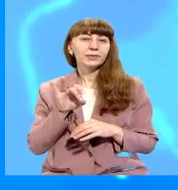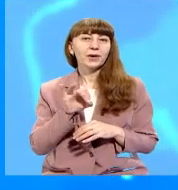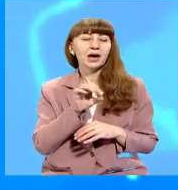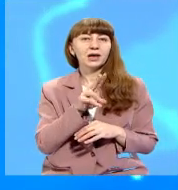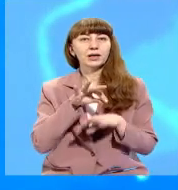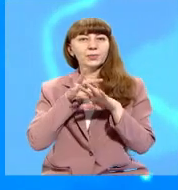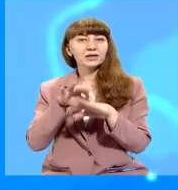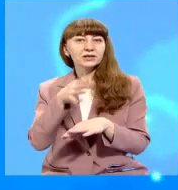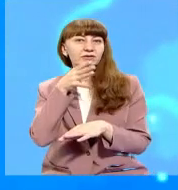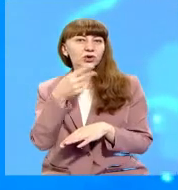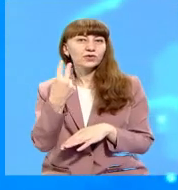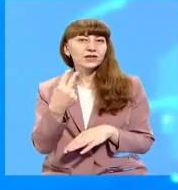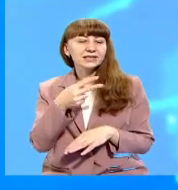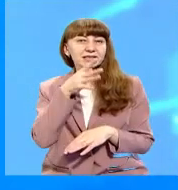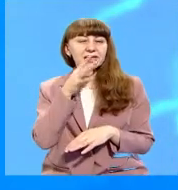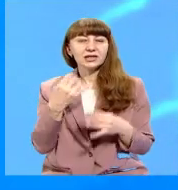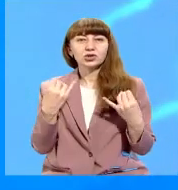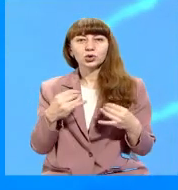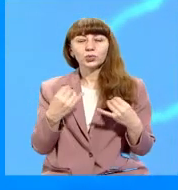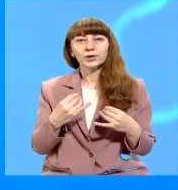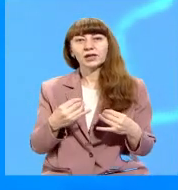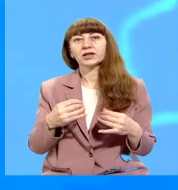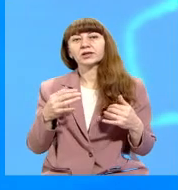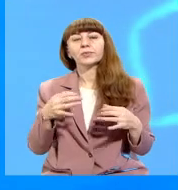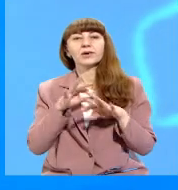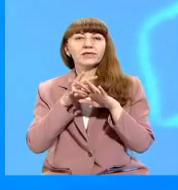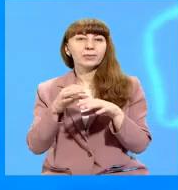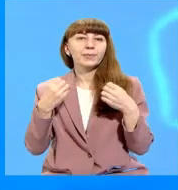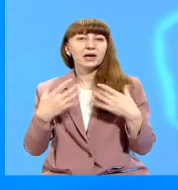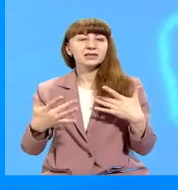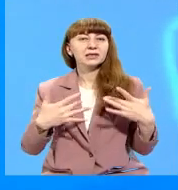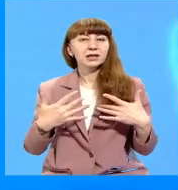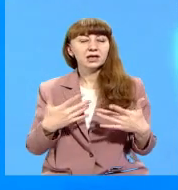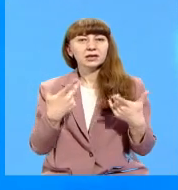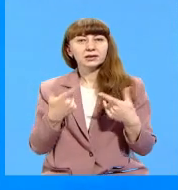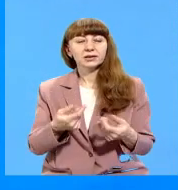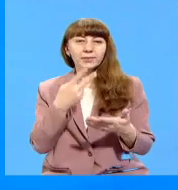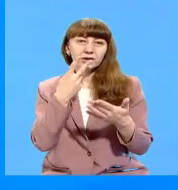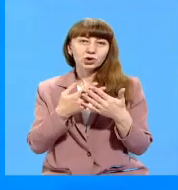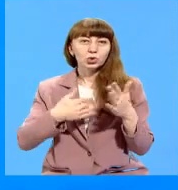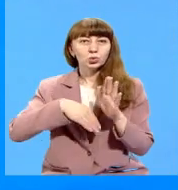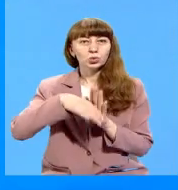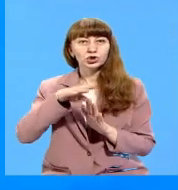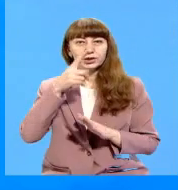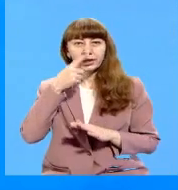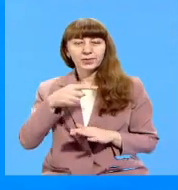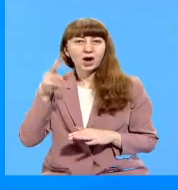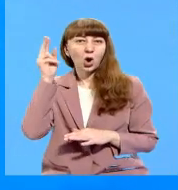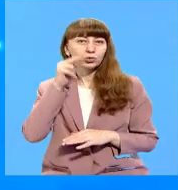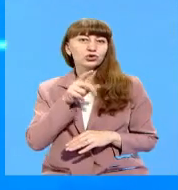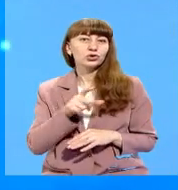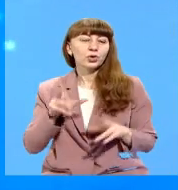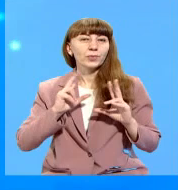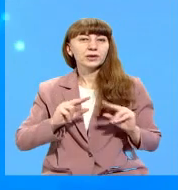отметила своё двадцатилетие в честь юбилея состоялся праздничный концерт где зрителям были представлены лучшие номера учеников